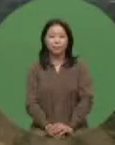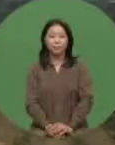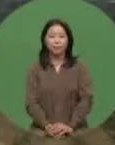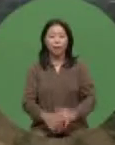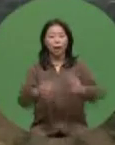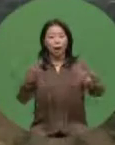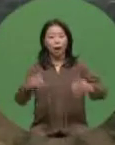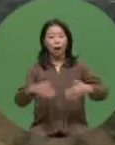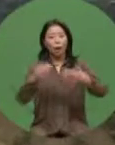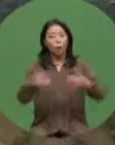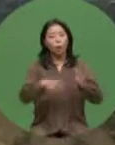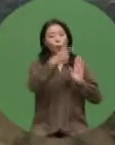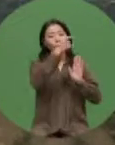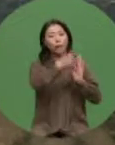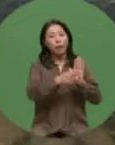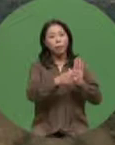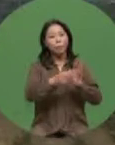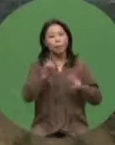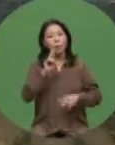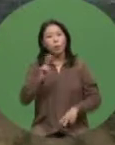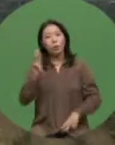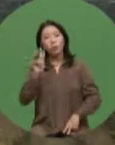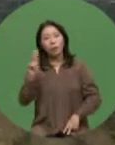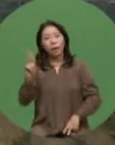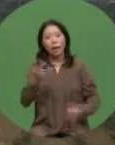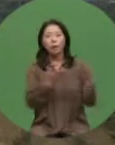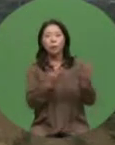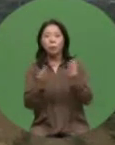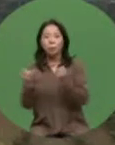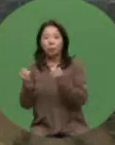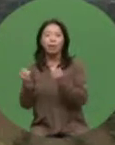春をテーマにした曲を合唱した団体が数